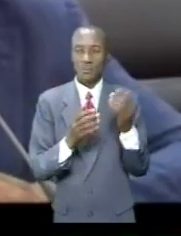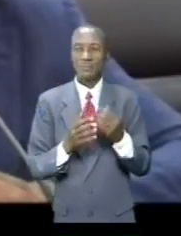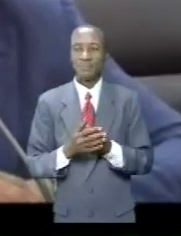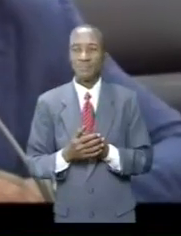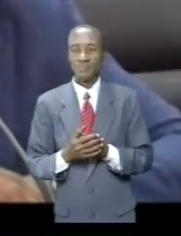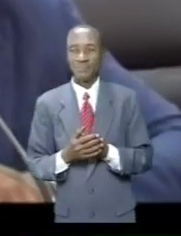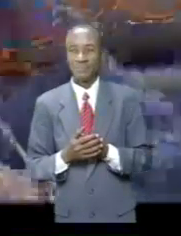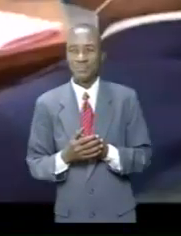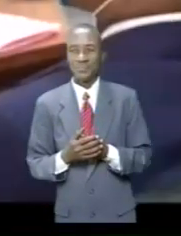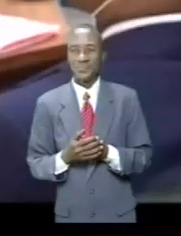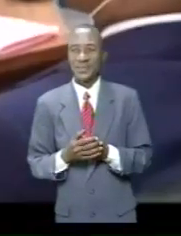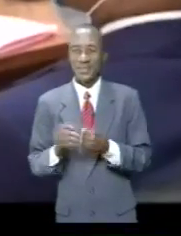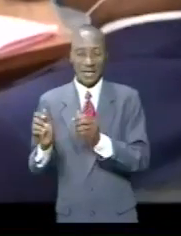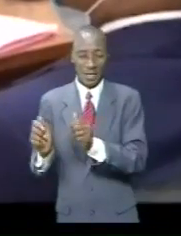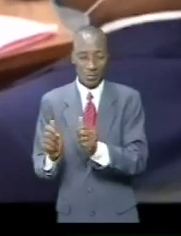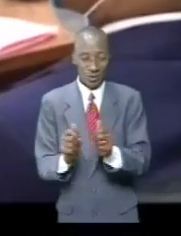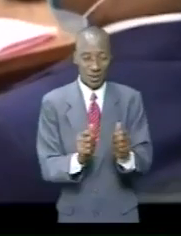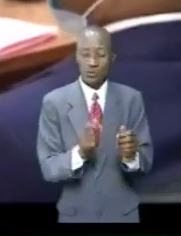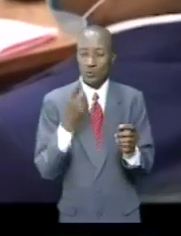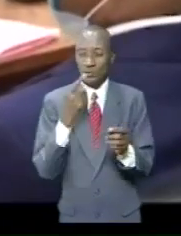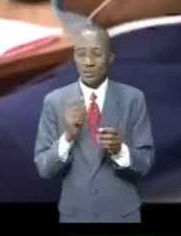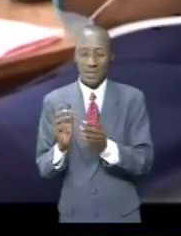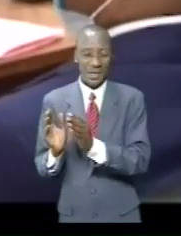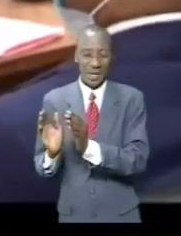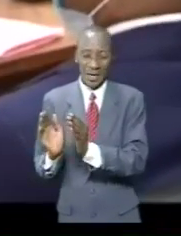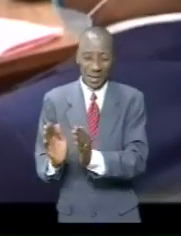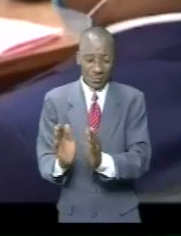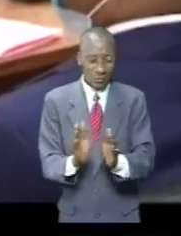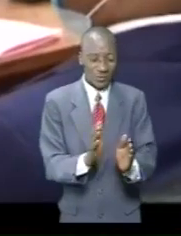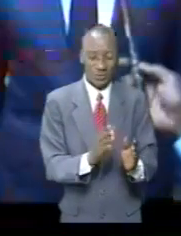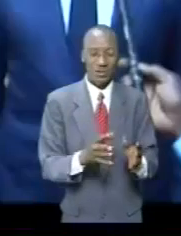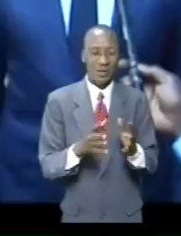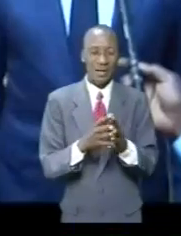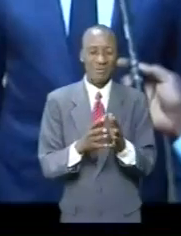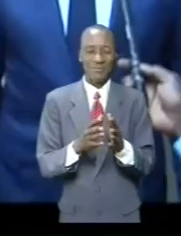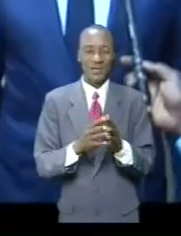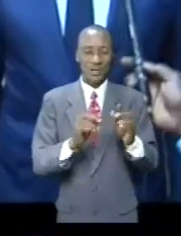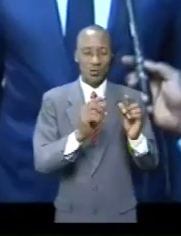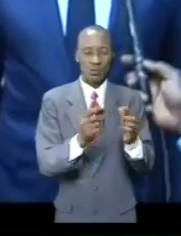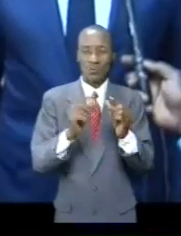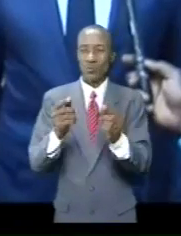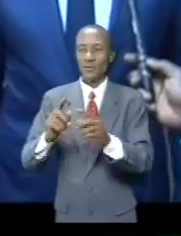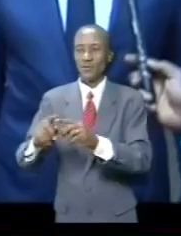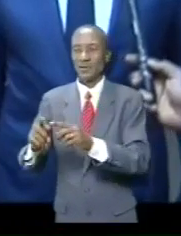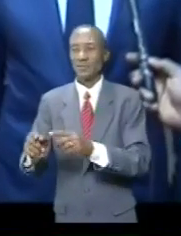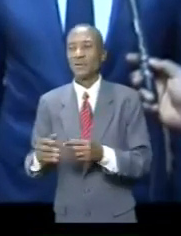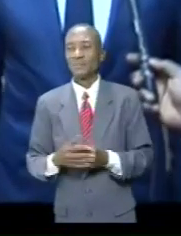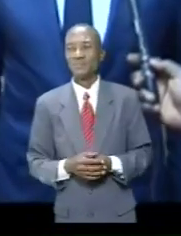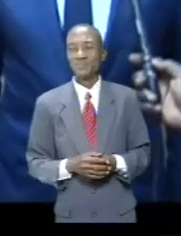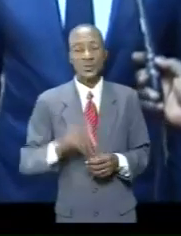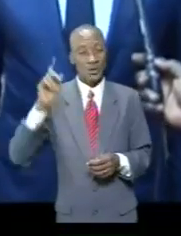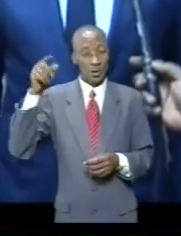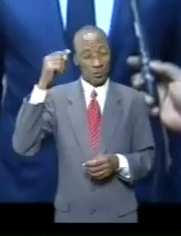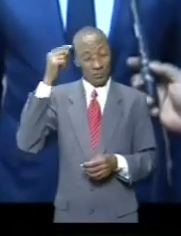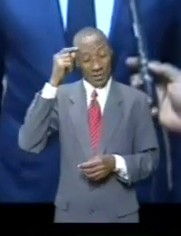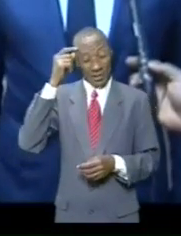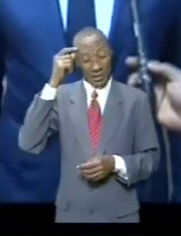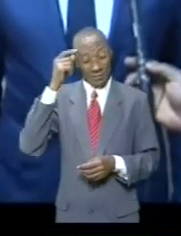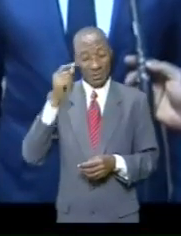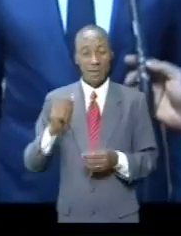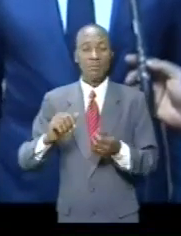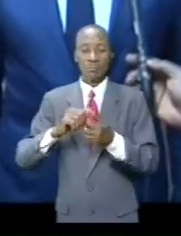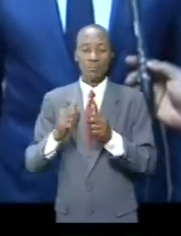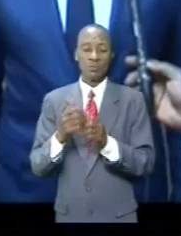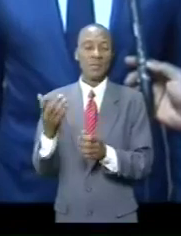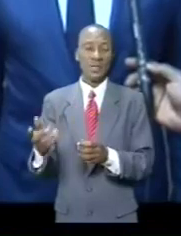sur l'harmonisation des vues entre les différentes parties. Le gouvernement fait face à des difficultés de